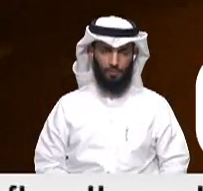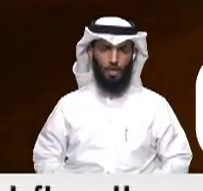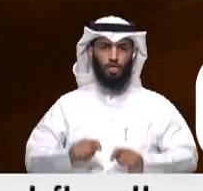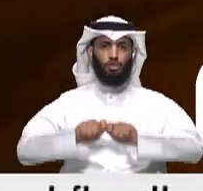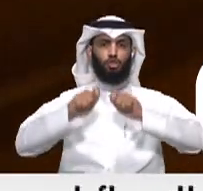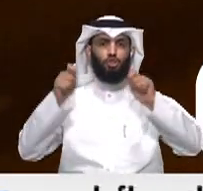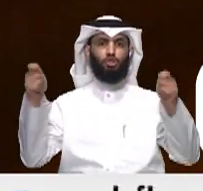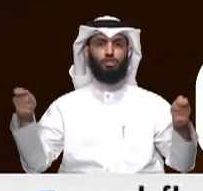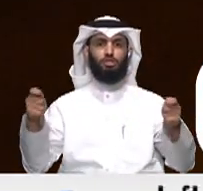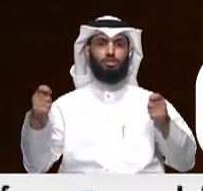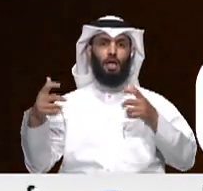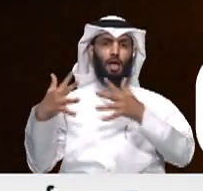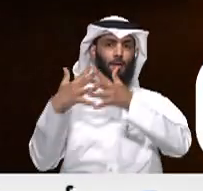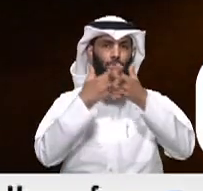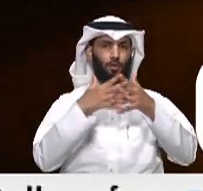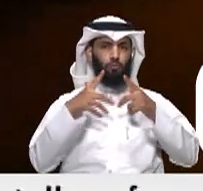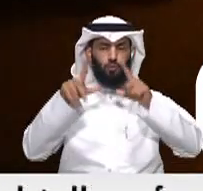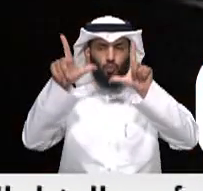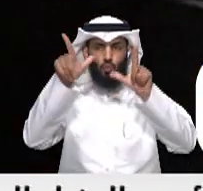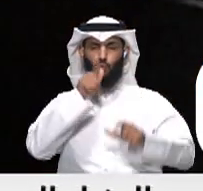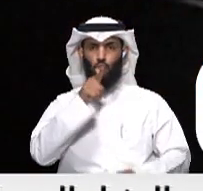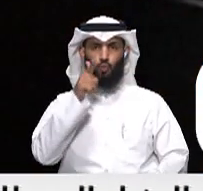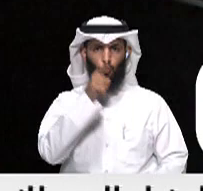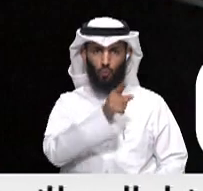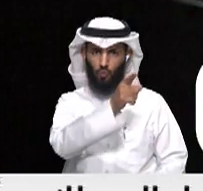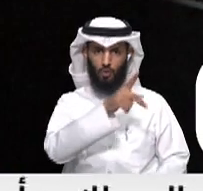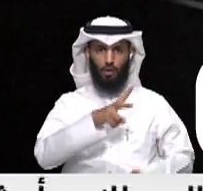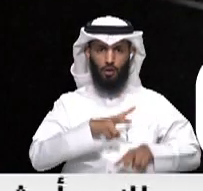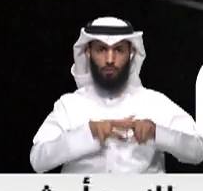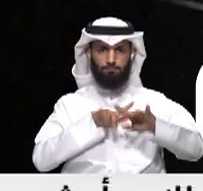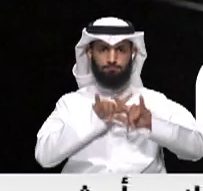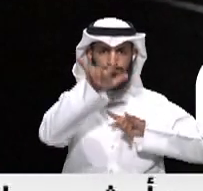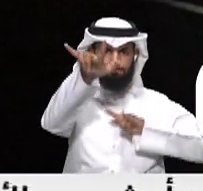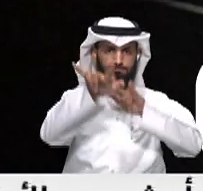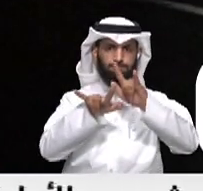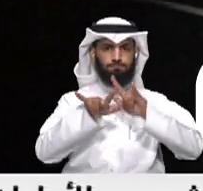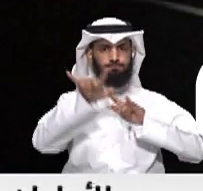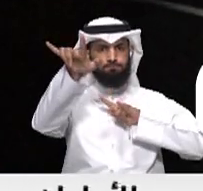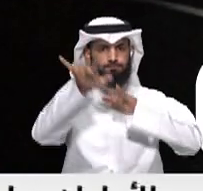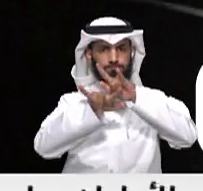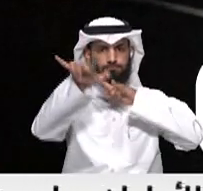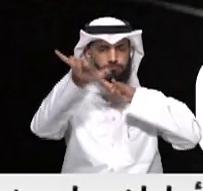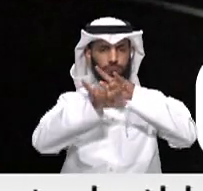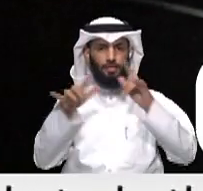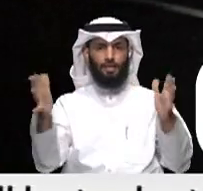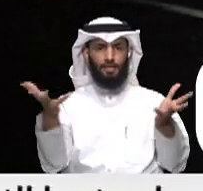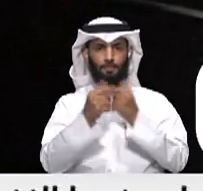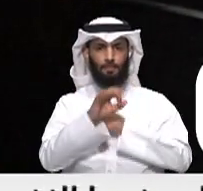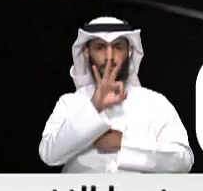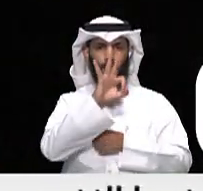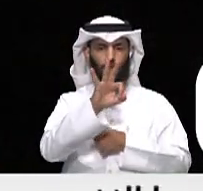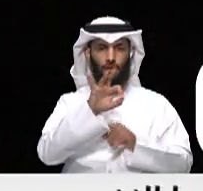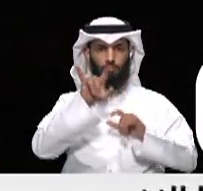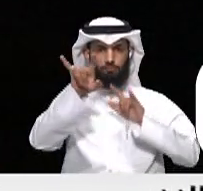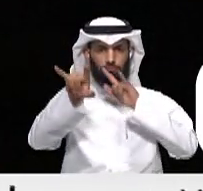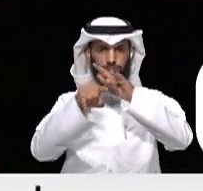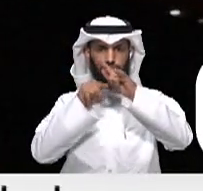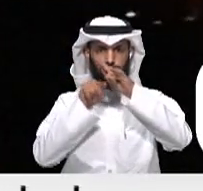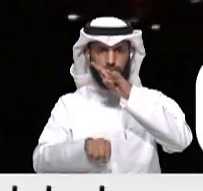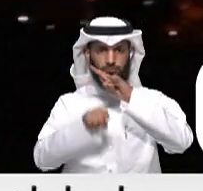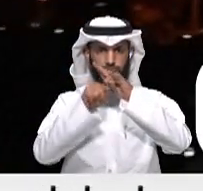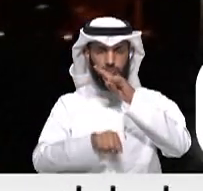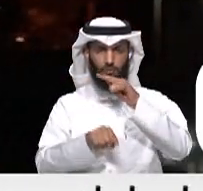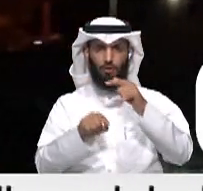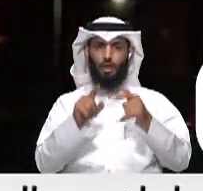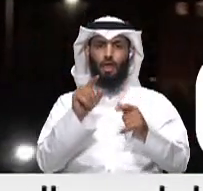شنت 3 دفعات من الهجمات، استهدفت الأولى منها الدفاعات الجوية الإيرانية، بينما ركزت الدفعتان الثانية والثالثة